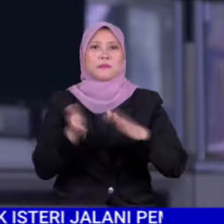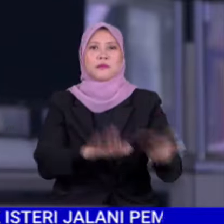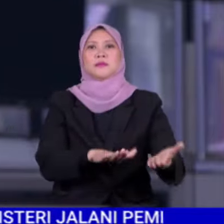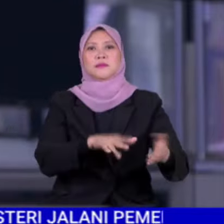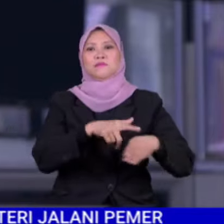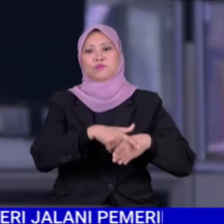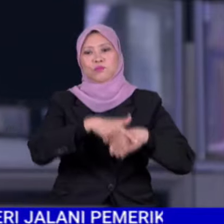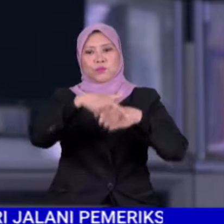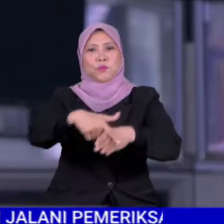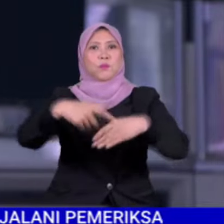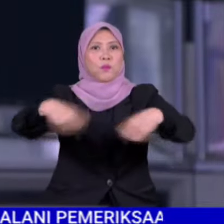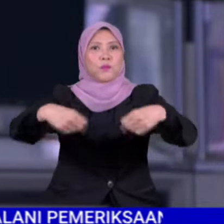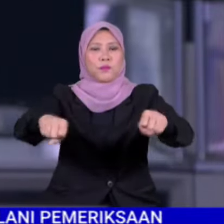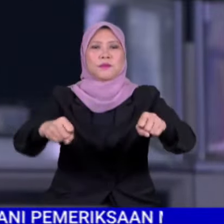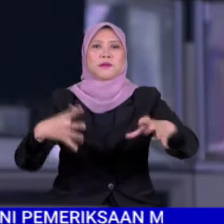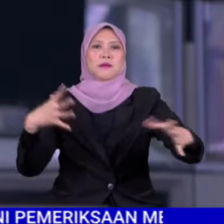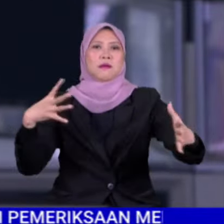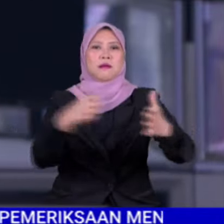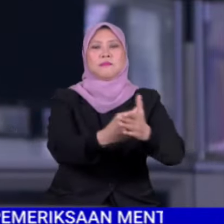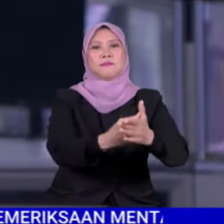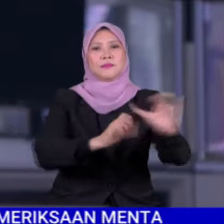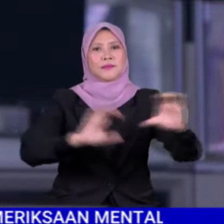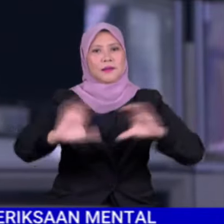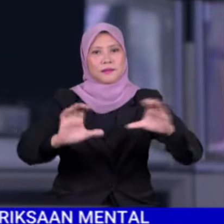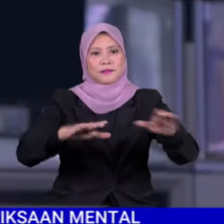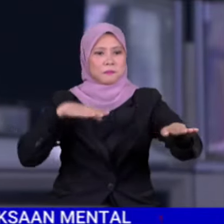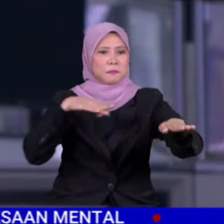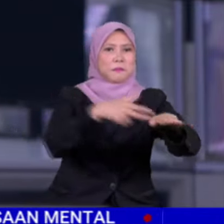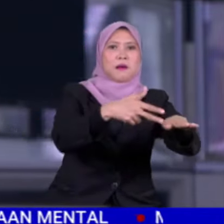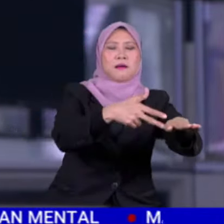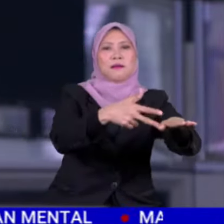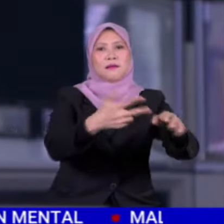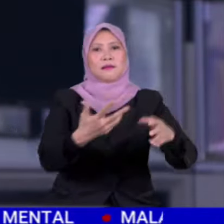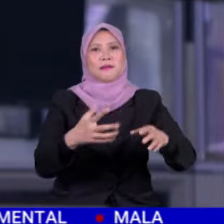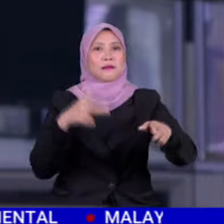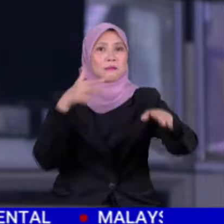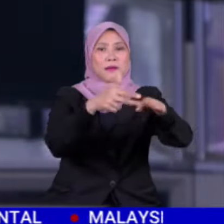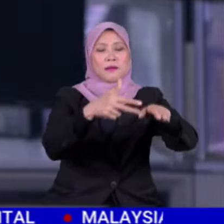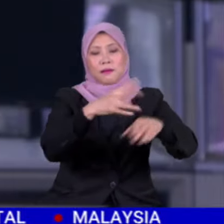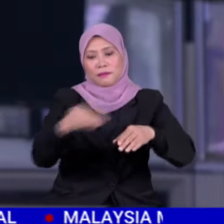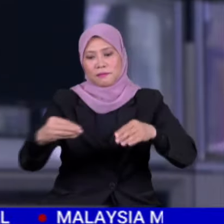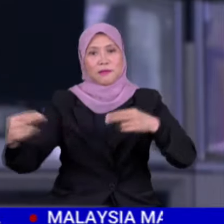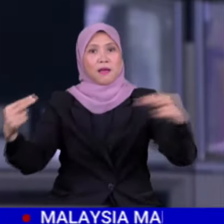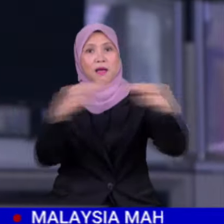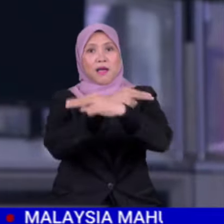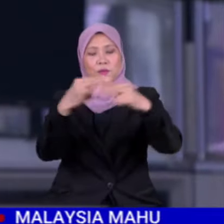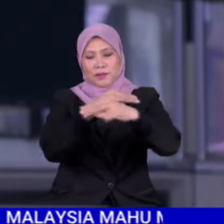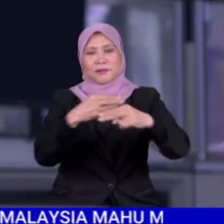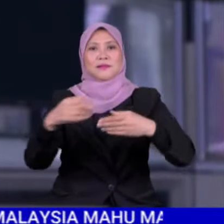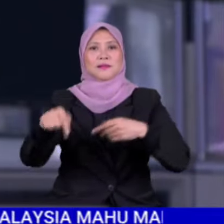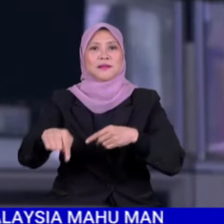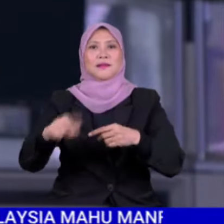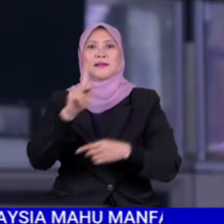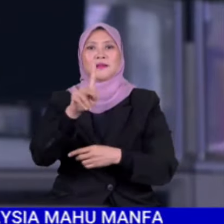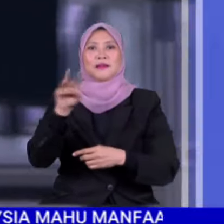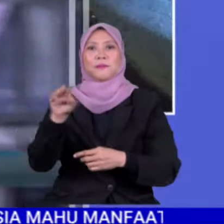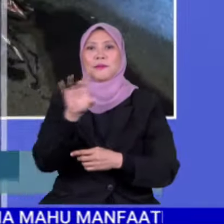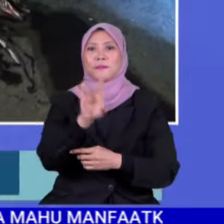motosikal ditunggang melanggar belakang sebuah kereta sebelum terbabas dan merempuh penghadang lebuh raya. Kejadian berlaku di